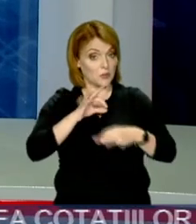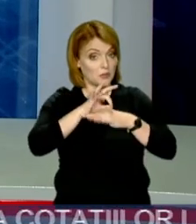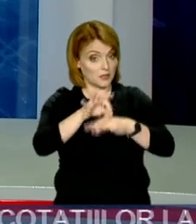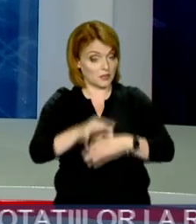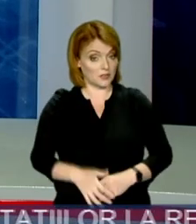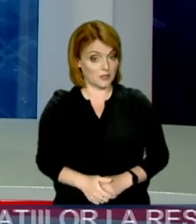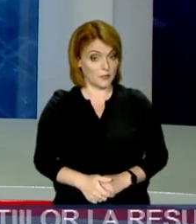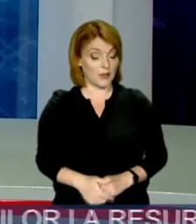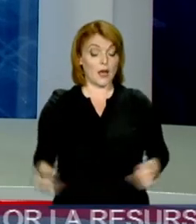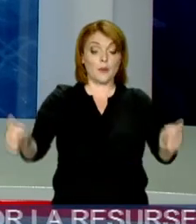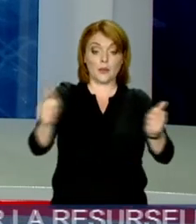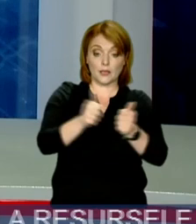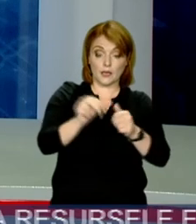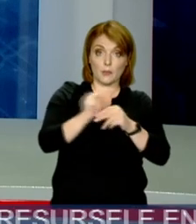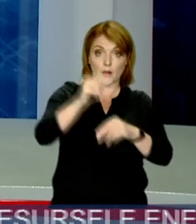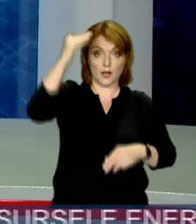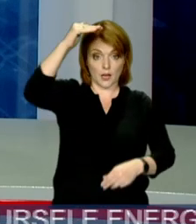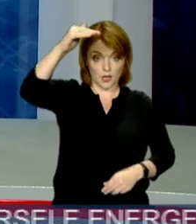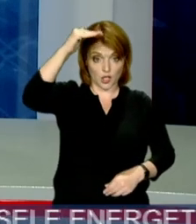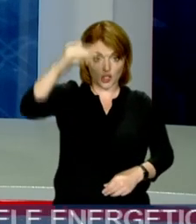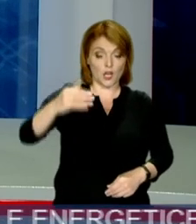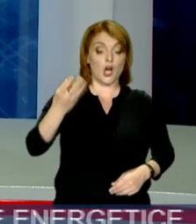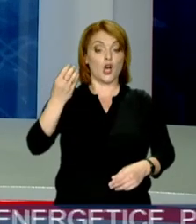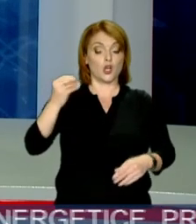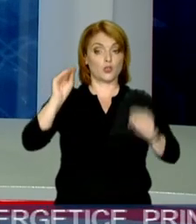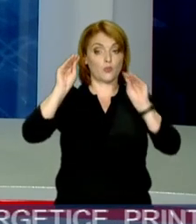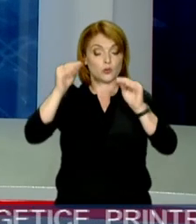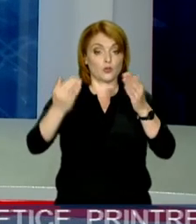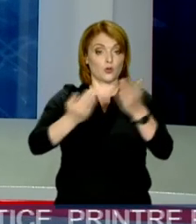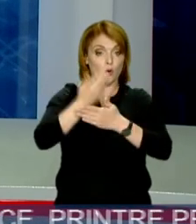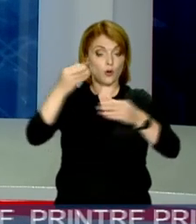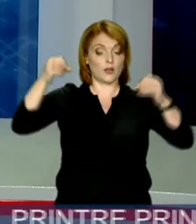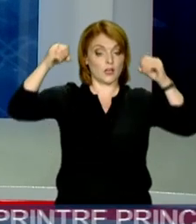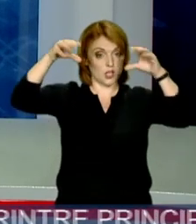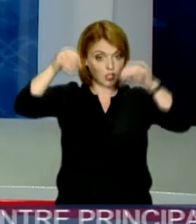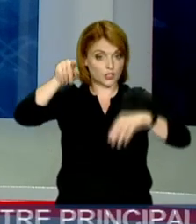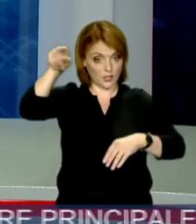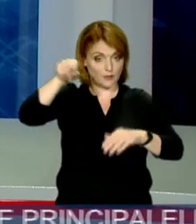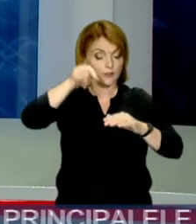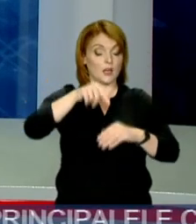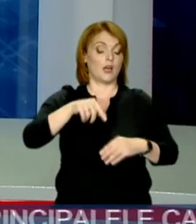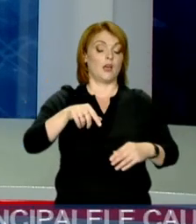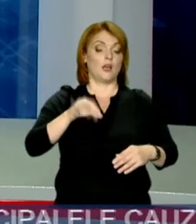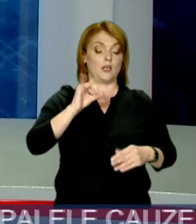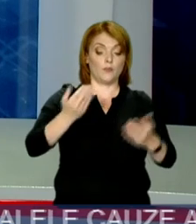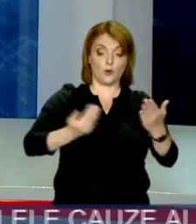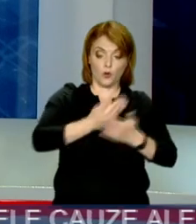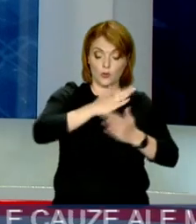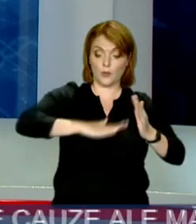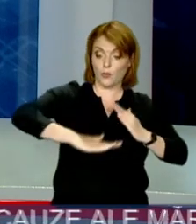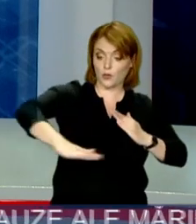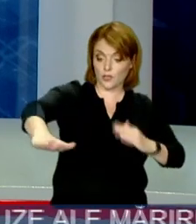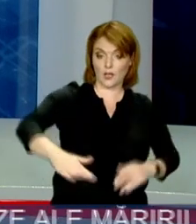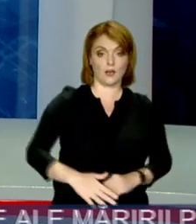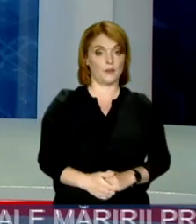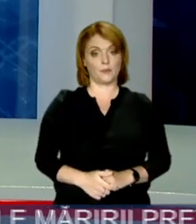cu renovarea tavanului, instalarea unui nou sistem de iluminare, punerea în valoare a podelei executată din piese de teracotă cu peste 100 de ani în